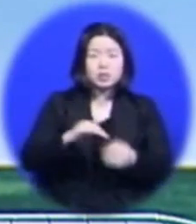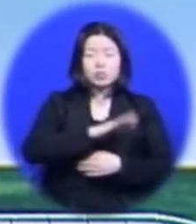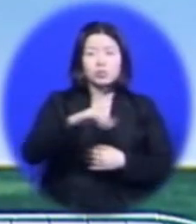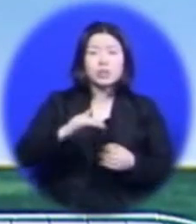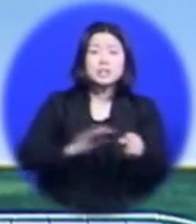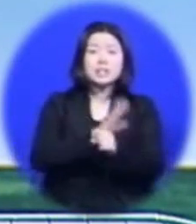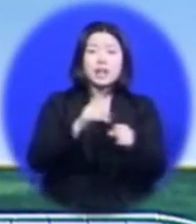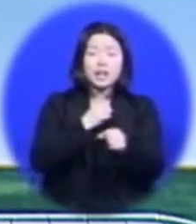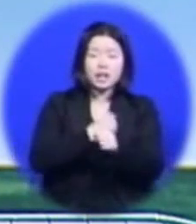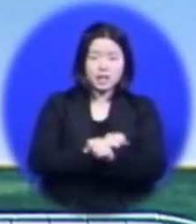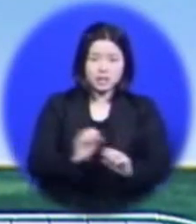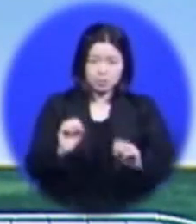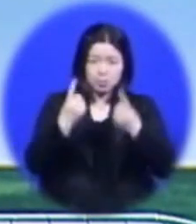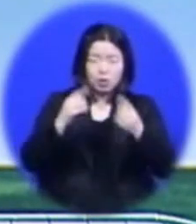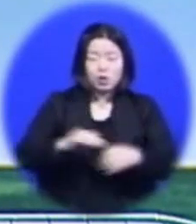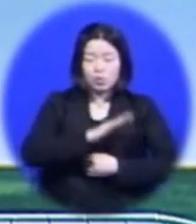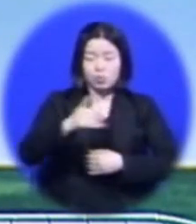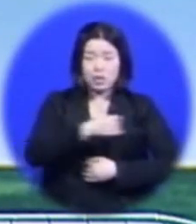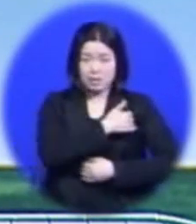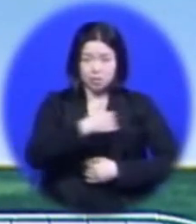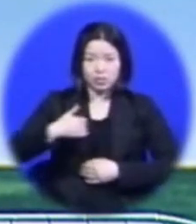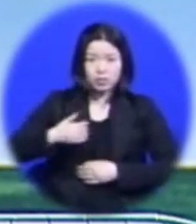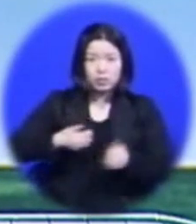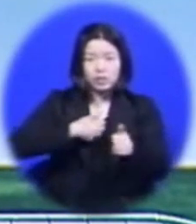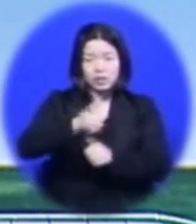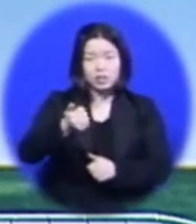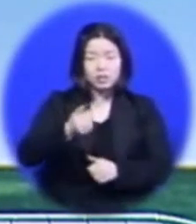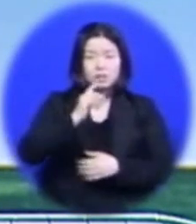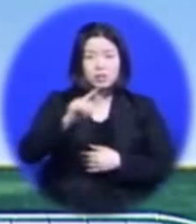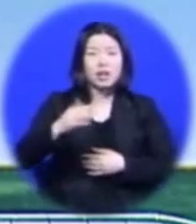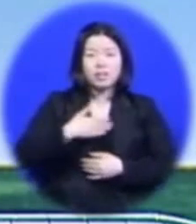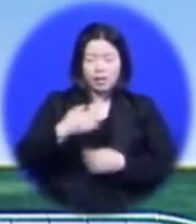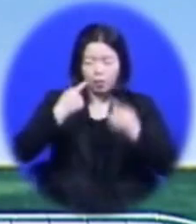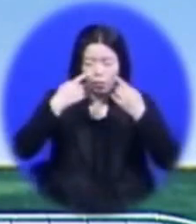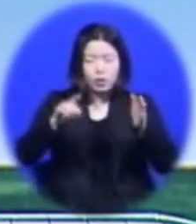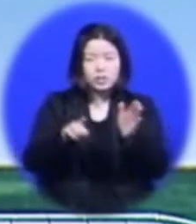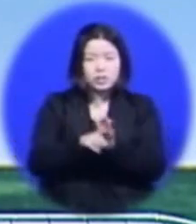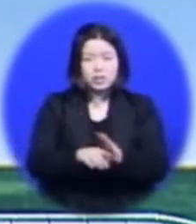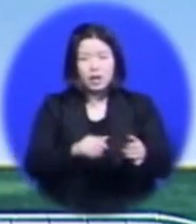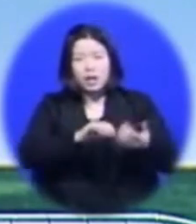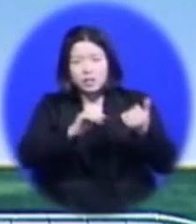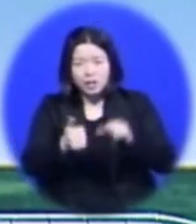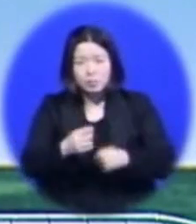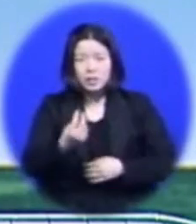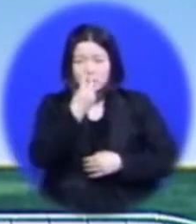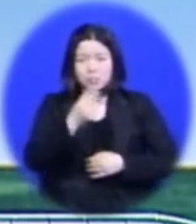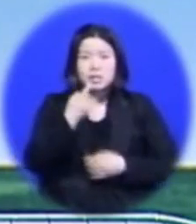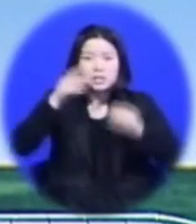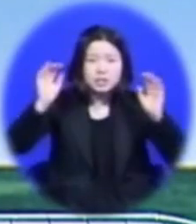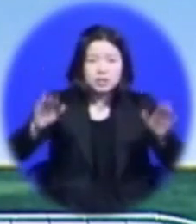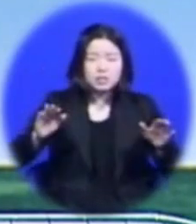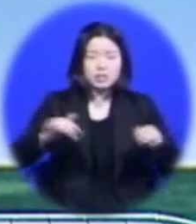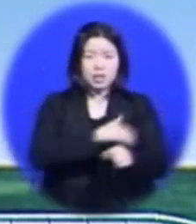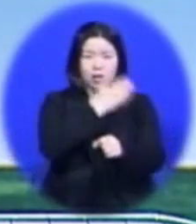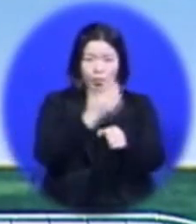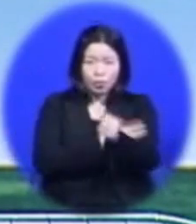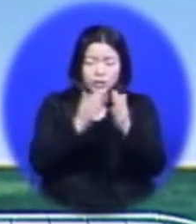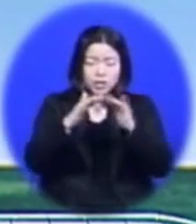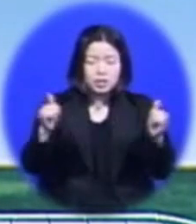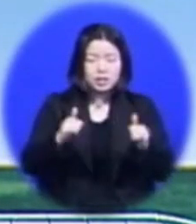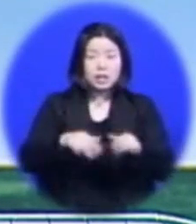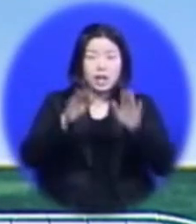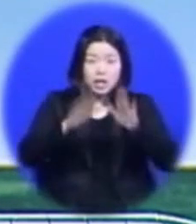말미암아 우리가 넉넉히 이기느니라. 내가 확신하노니 사망이나 생명이나 천사들이나